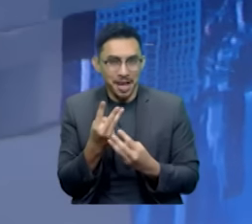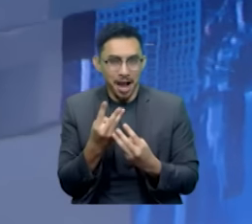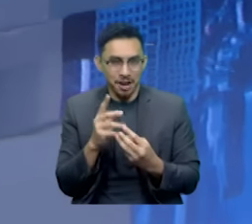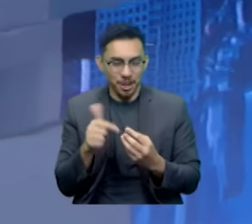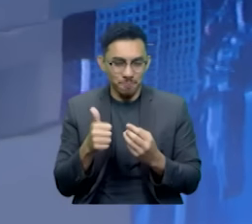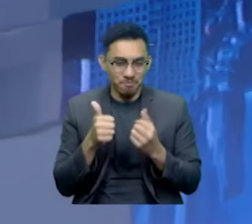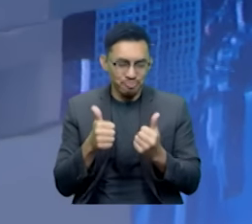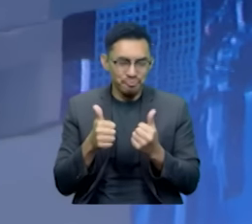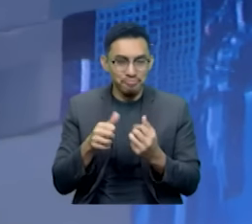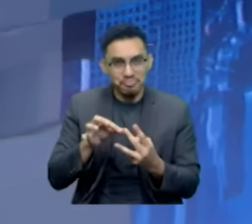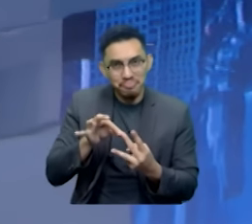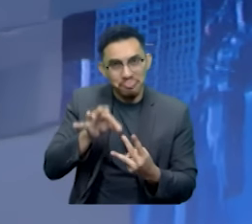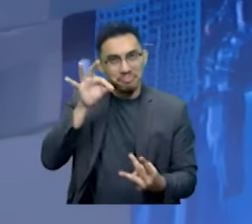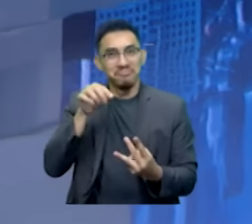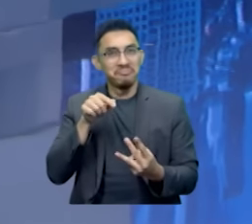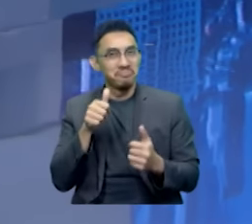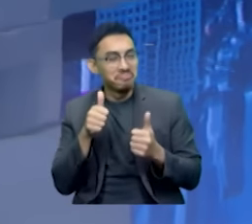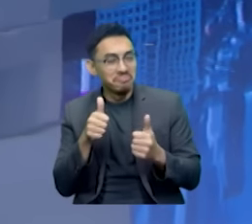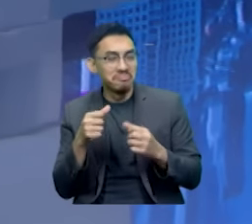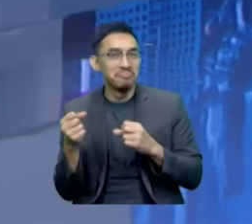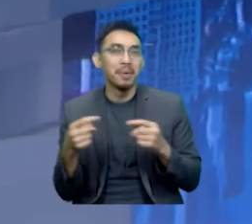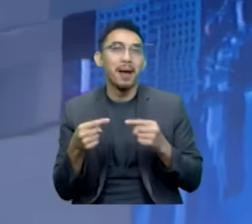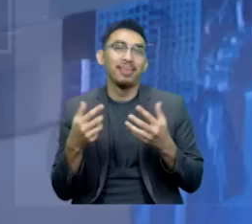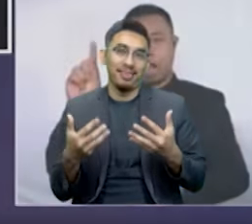yang akan tampil menjadi bintang?